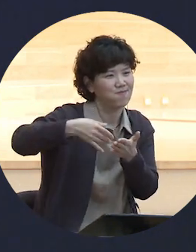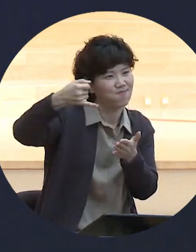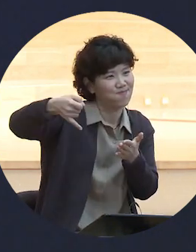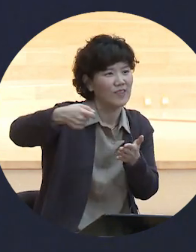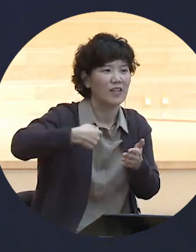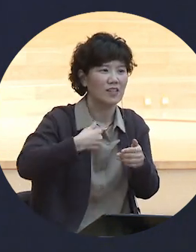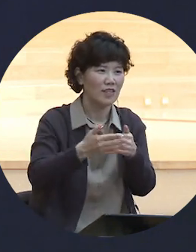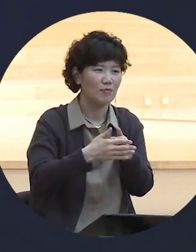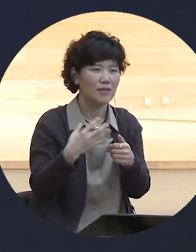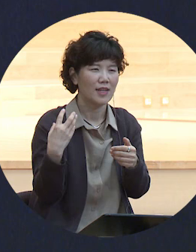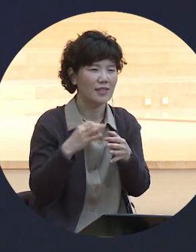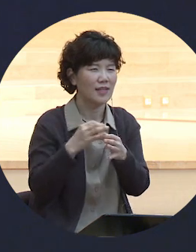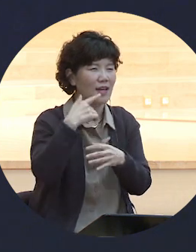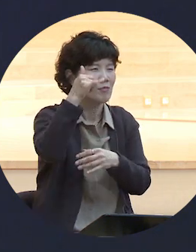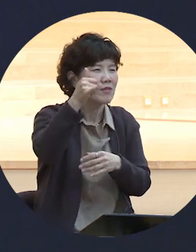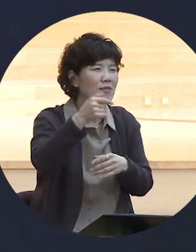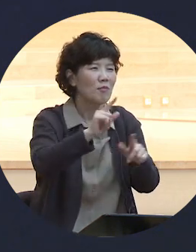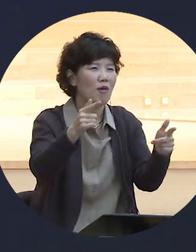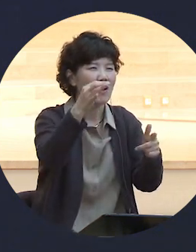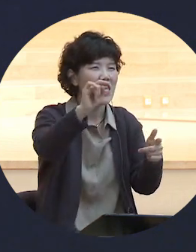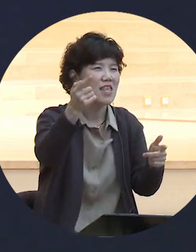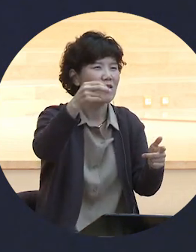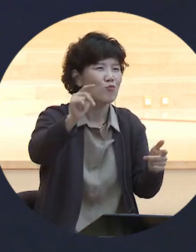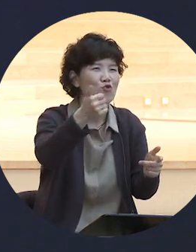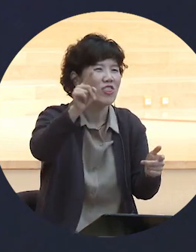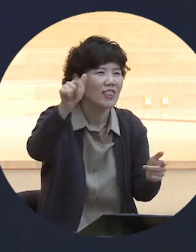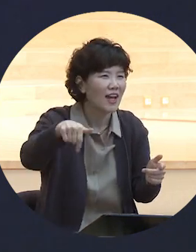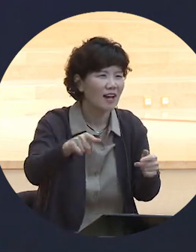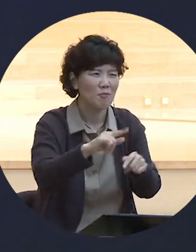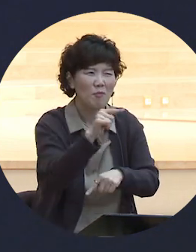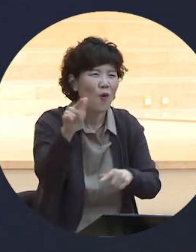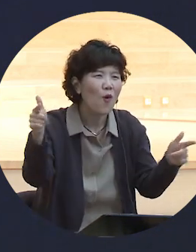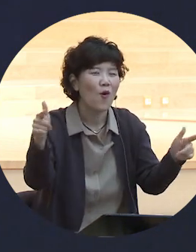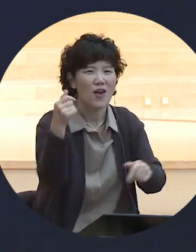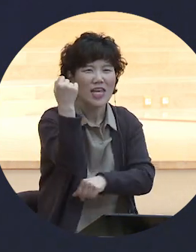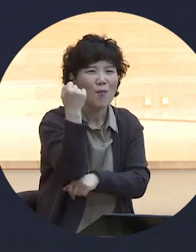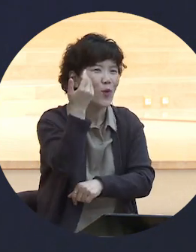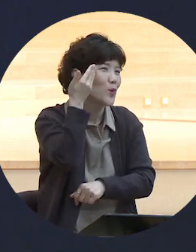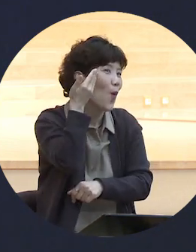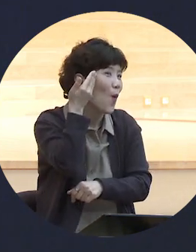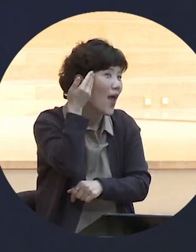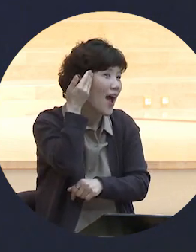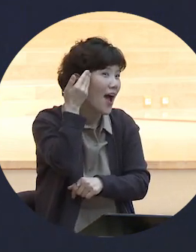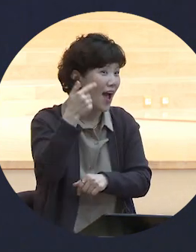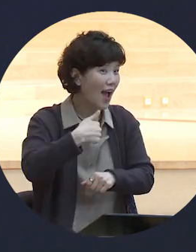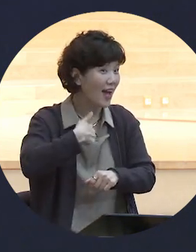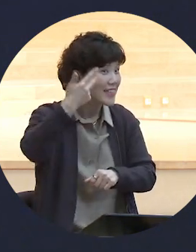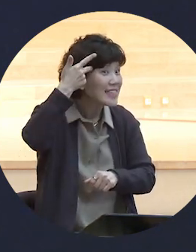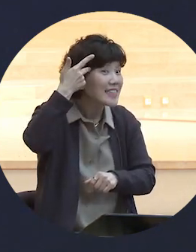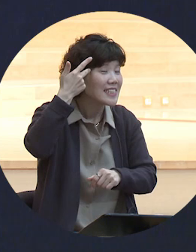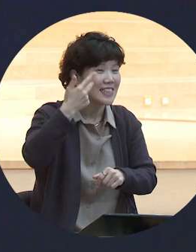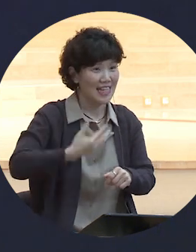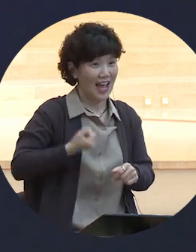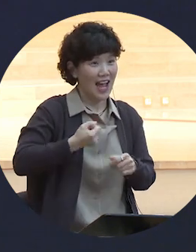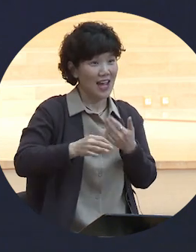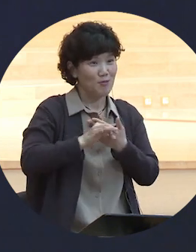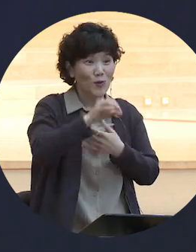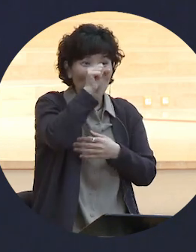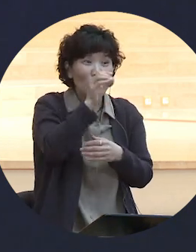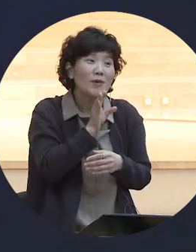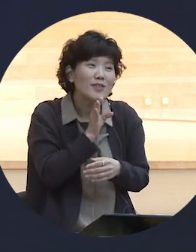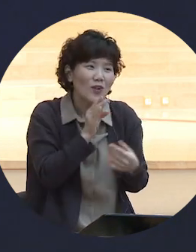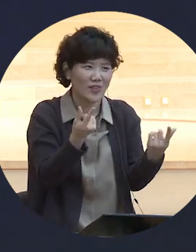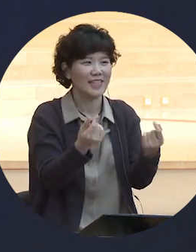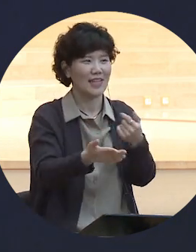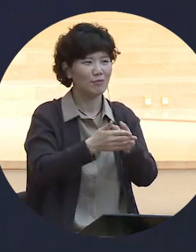목사가 인문학적 소양이나 여러 다방면에 기초적인 어떤 기본적인 좀 수준이나 교양이 있으면 좋잖아요. 그렇기 때문에 저는